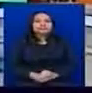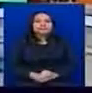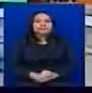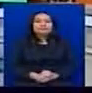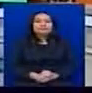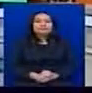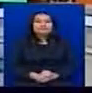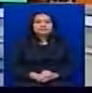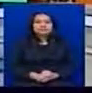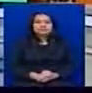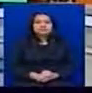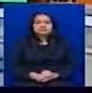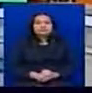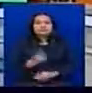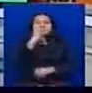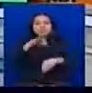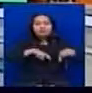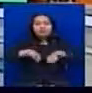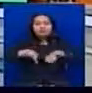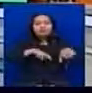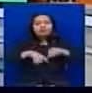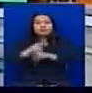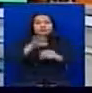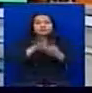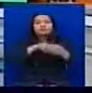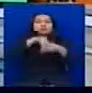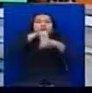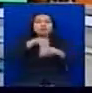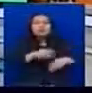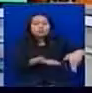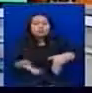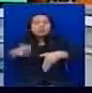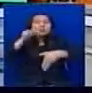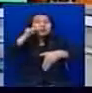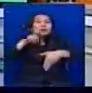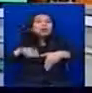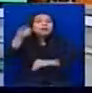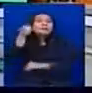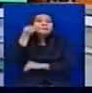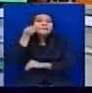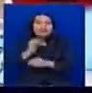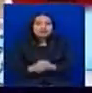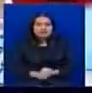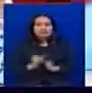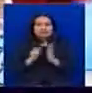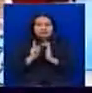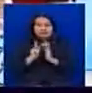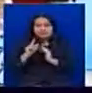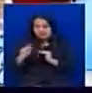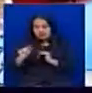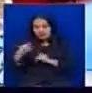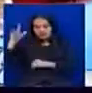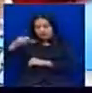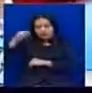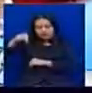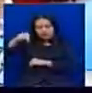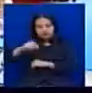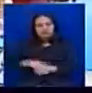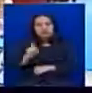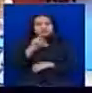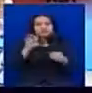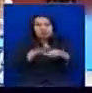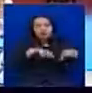ไปดูความคืบหน้าในการจัดระเบียบบ้านเรือนที่ปลูกอยู่ริมคลองสาธารณะนะคะโดยทางสำนักงานเขตดอนเมืองนะคะได้มีการจัดตั้งศูนย์ปฏิบัติการที่อยู่อาศั